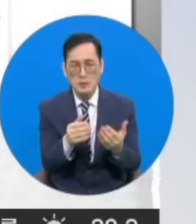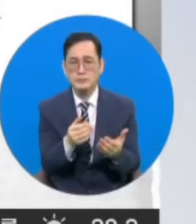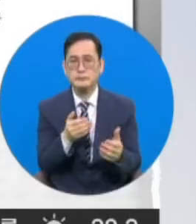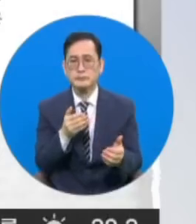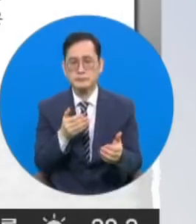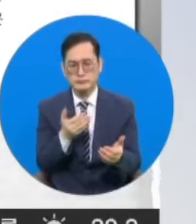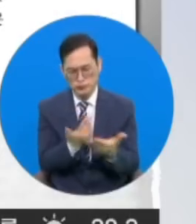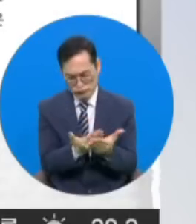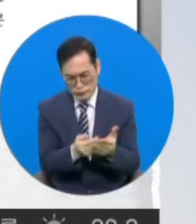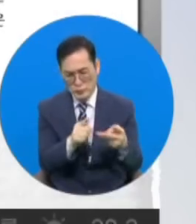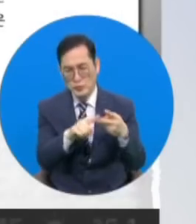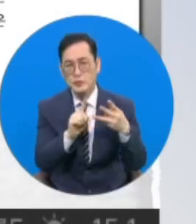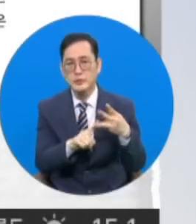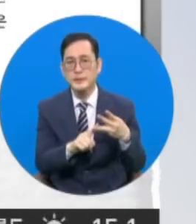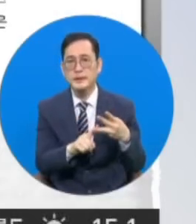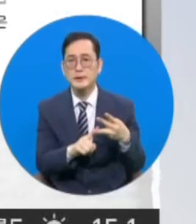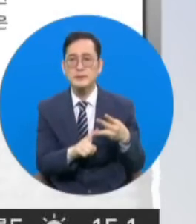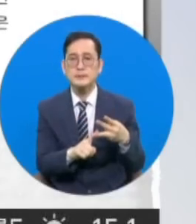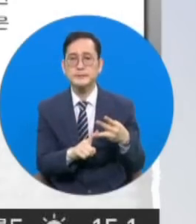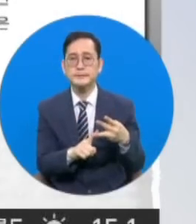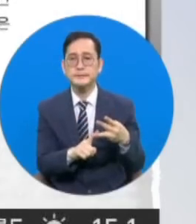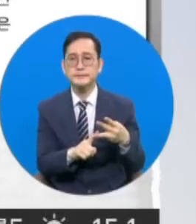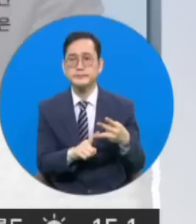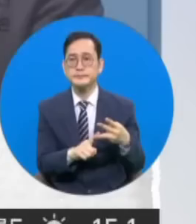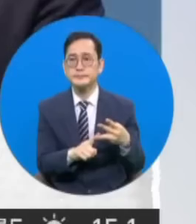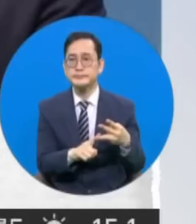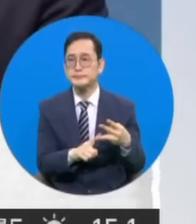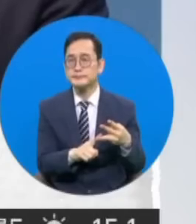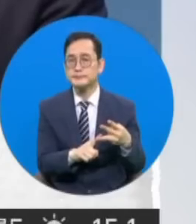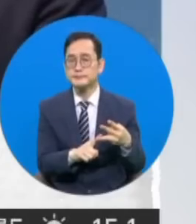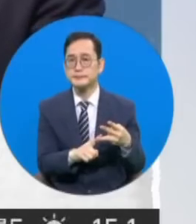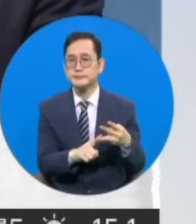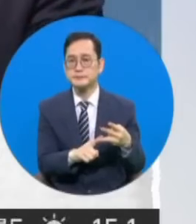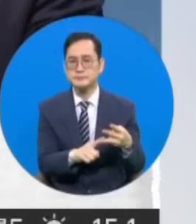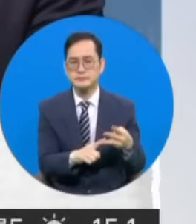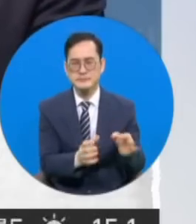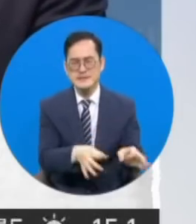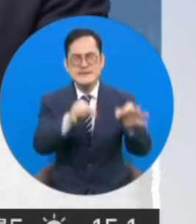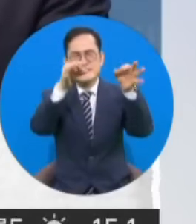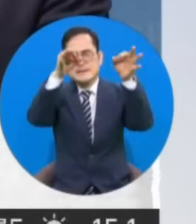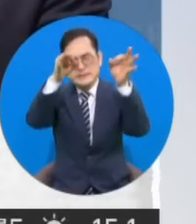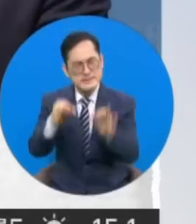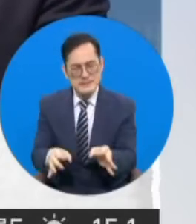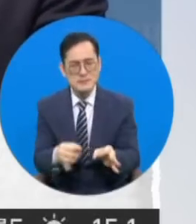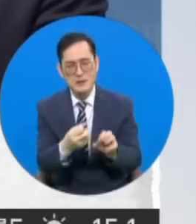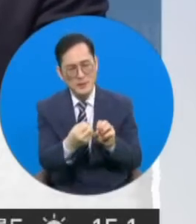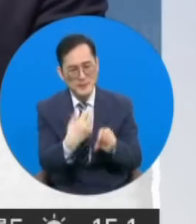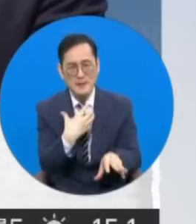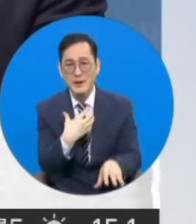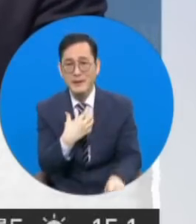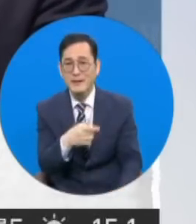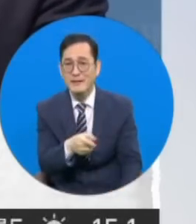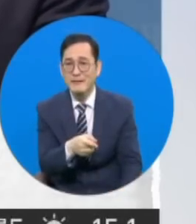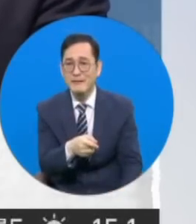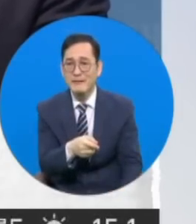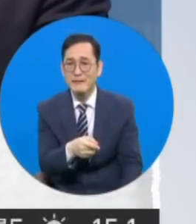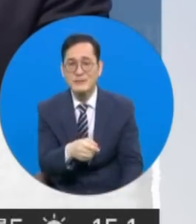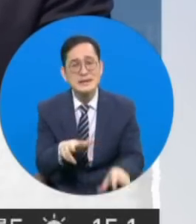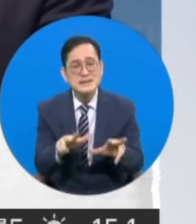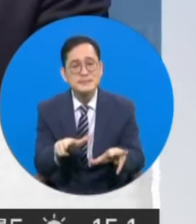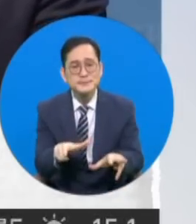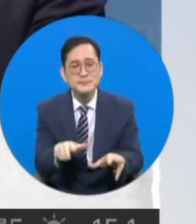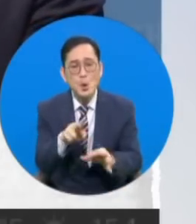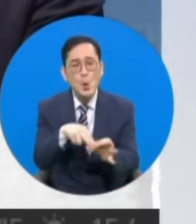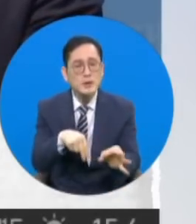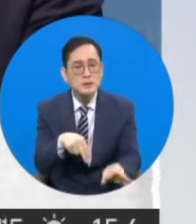그 다음에 지금 그 60억이 뭐 9억 8천이 됐네 어떻게 됐네라고 얘기합니다만 현재